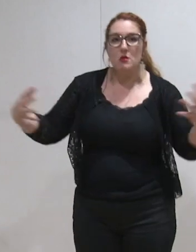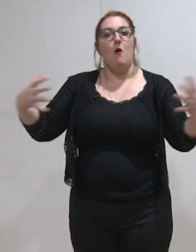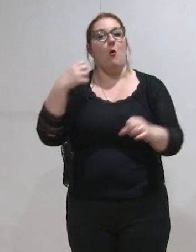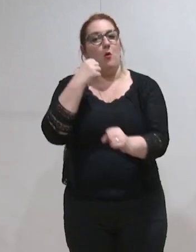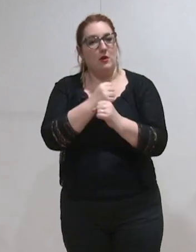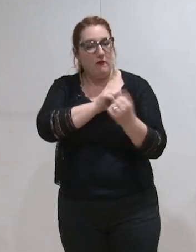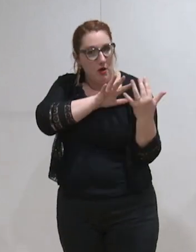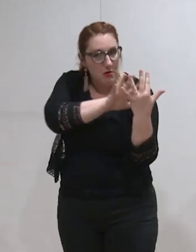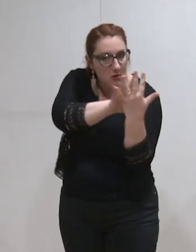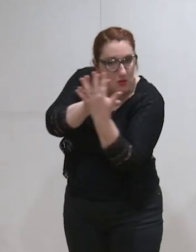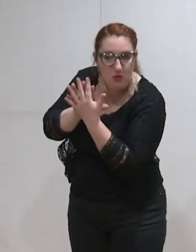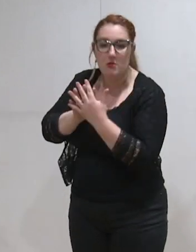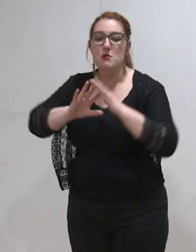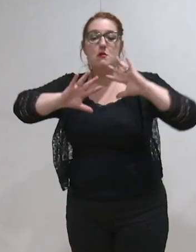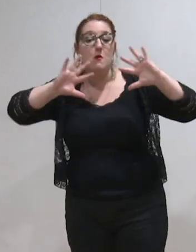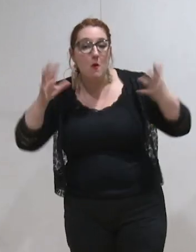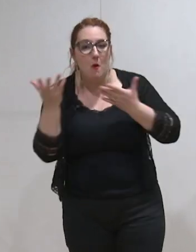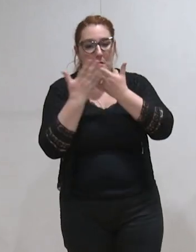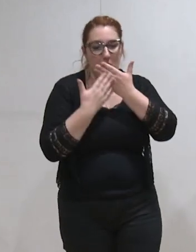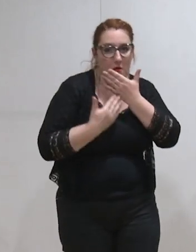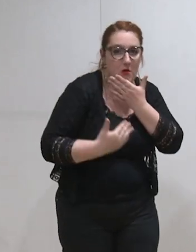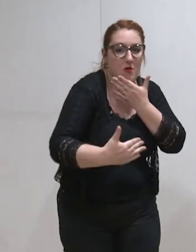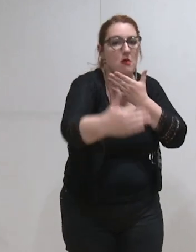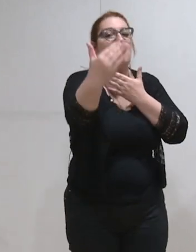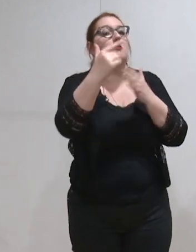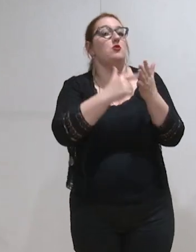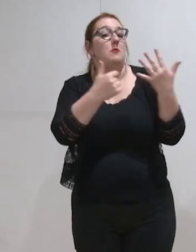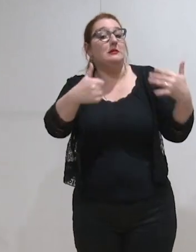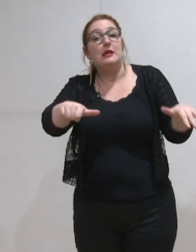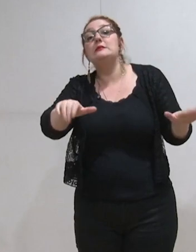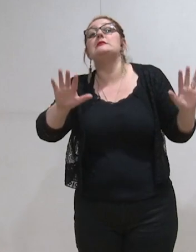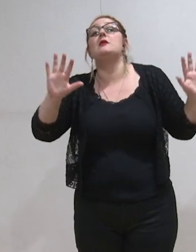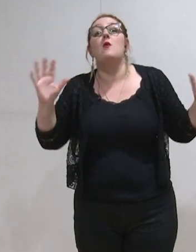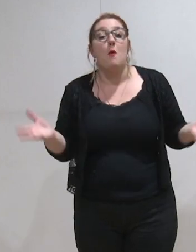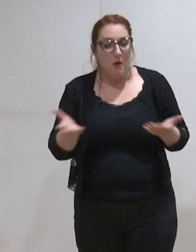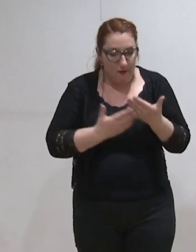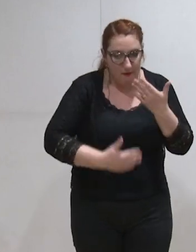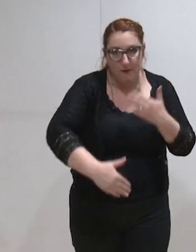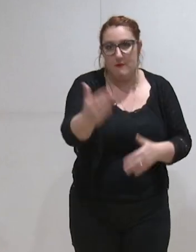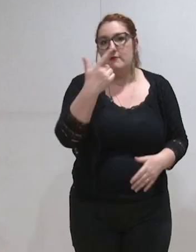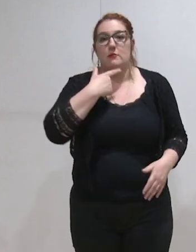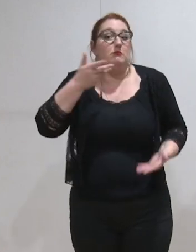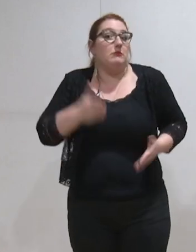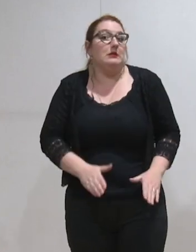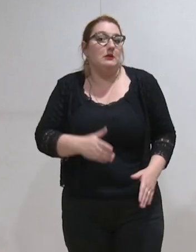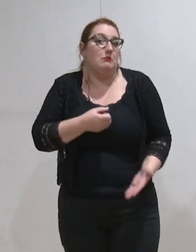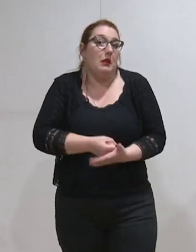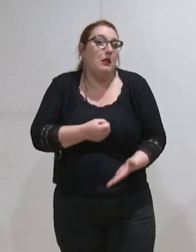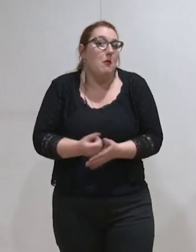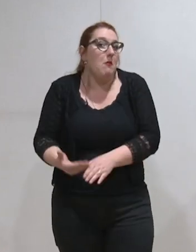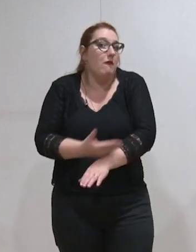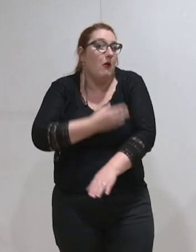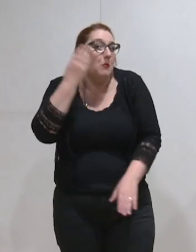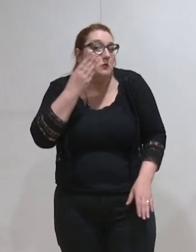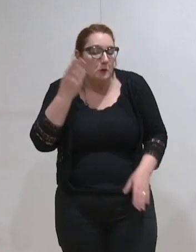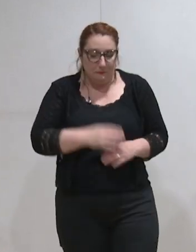avec eux sur la manière dont les choses allaient se dérouler à partir de 2016 donc fallait bien prendre une décision la